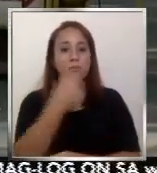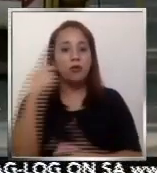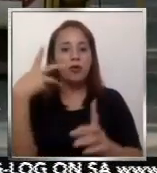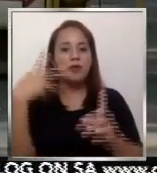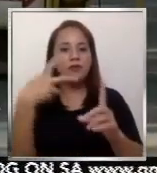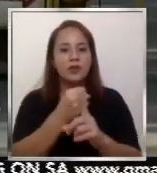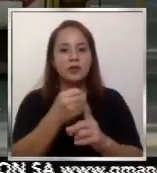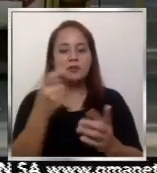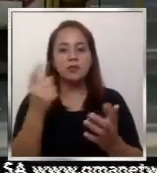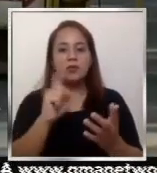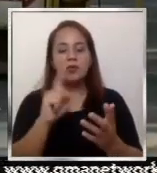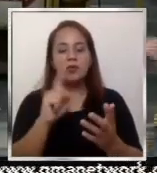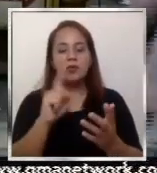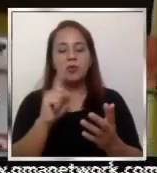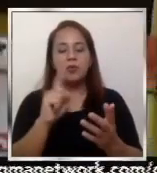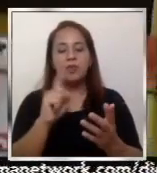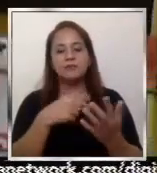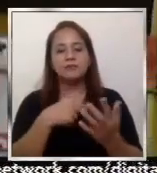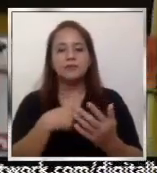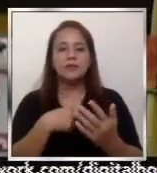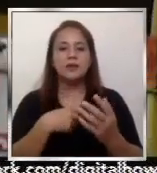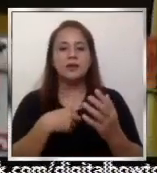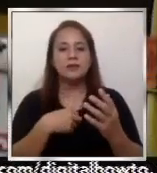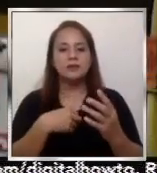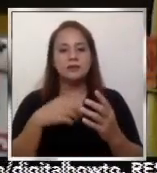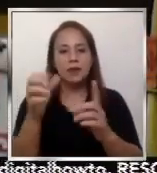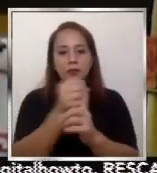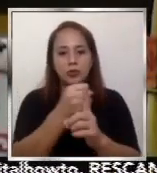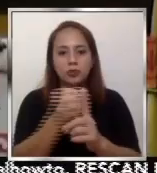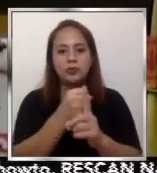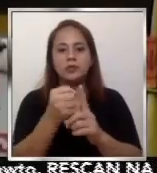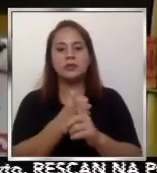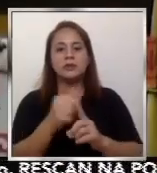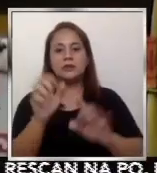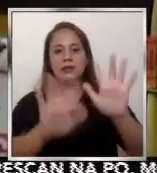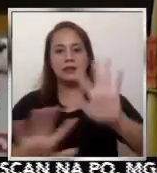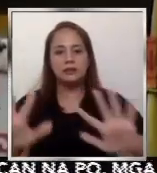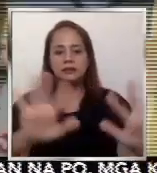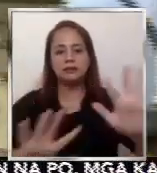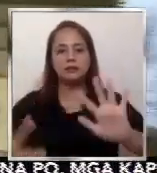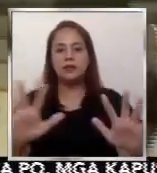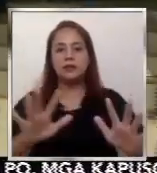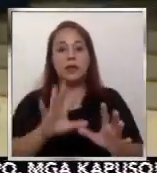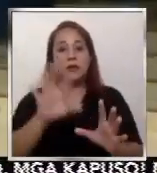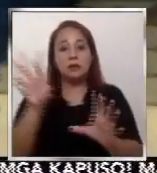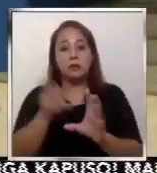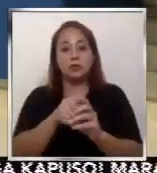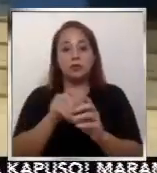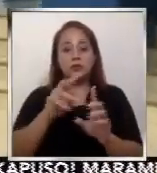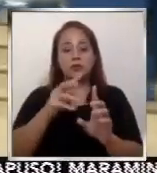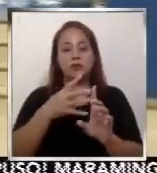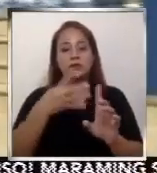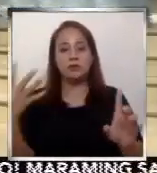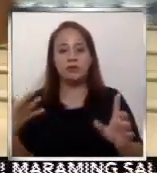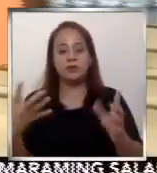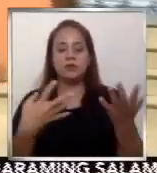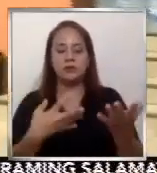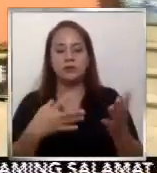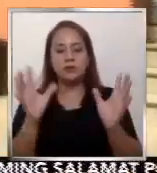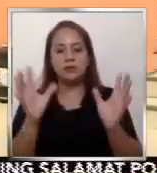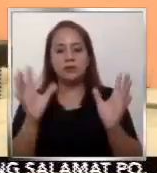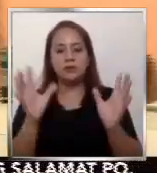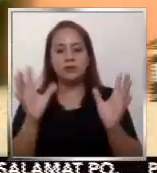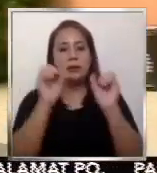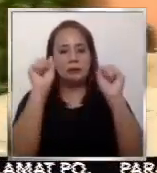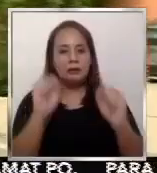harassment, gaya raw ng mga kababaihan, mga bata at miyembro ng LGBT community. Maaari rin makipag-ugnayan ang mga biktima o